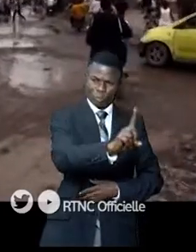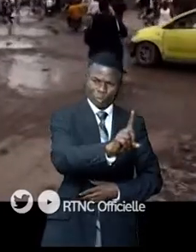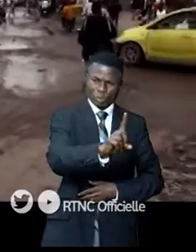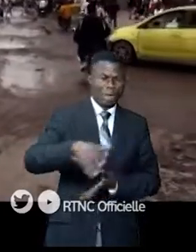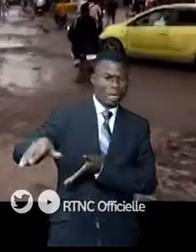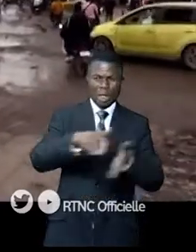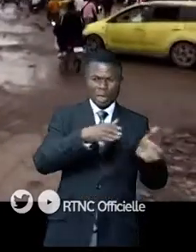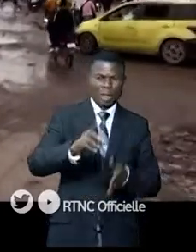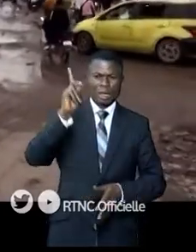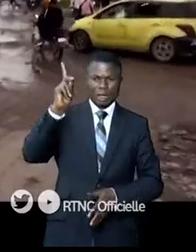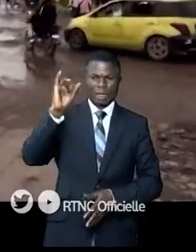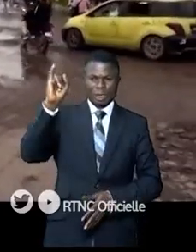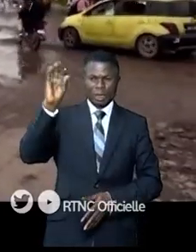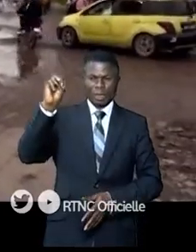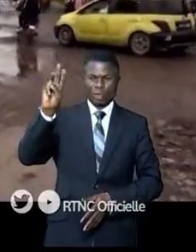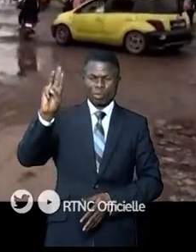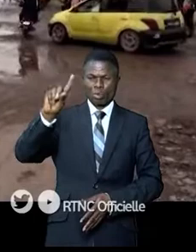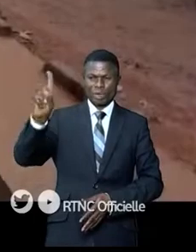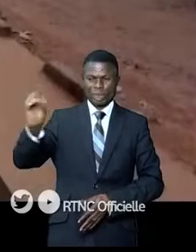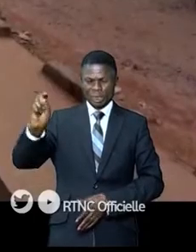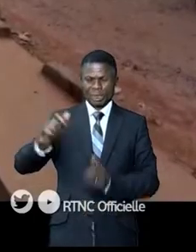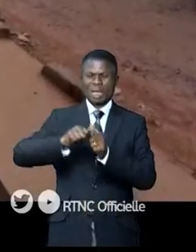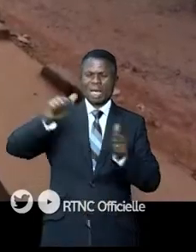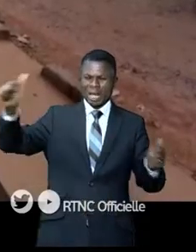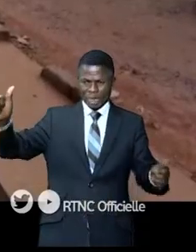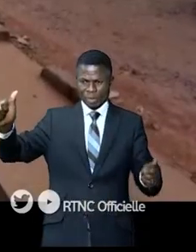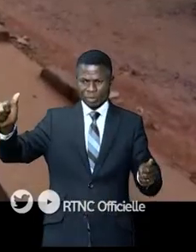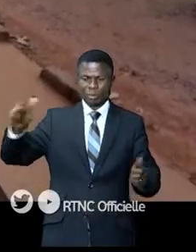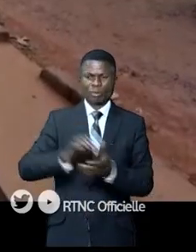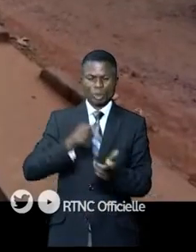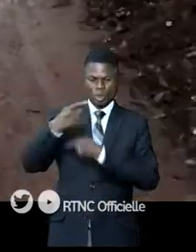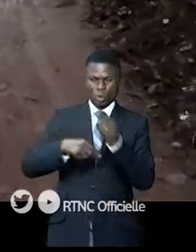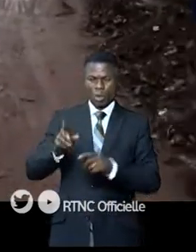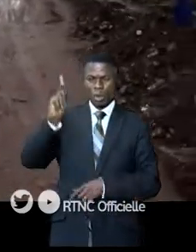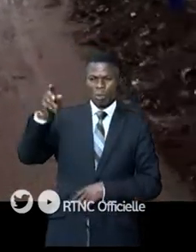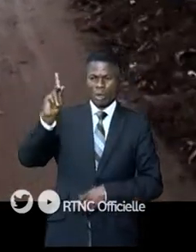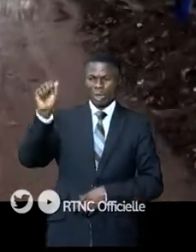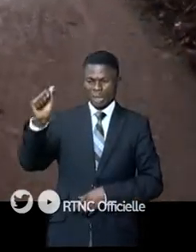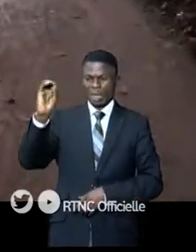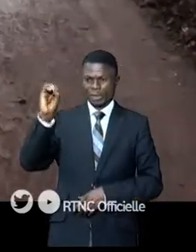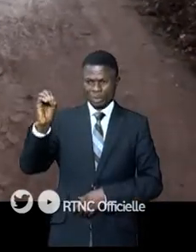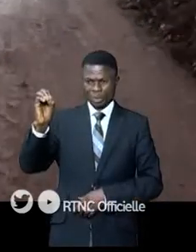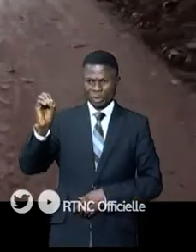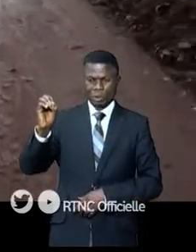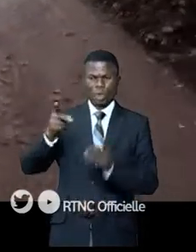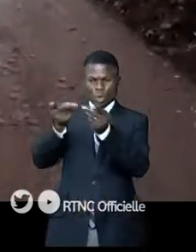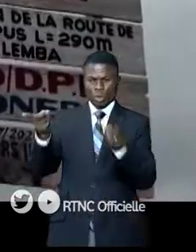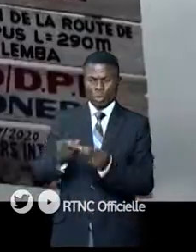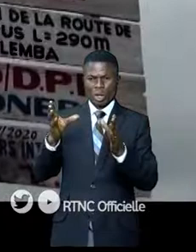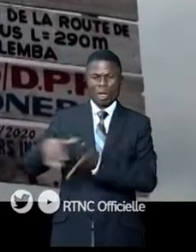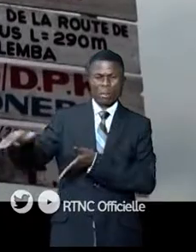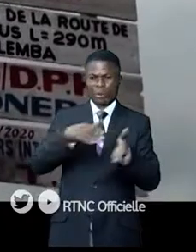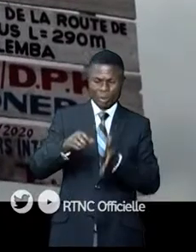la route de Kimwenza, longue de 8,5 km, partant de PK0 à l'intersection avec la